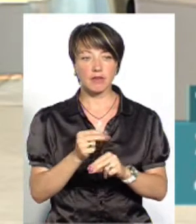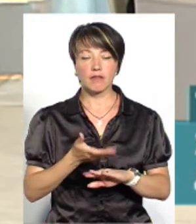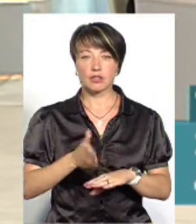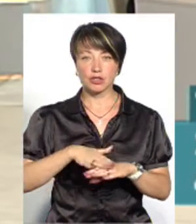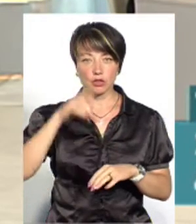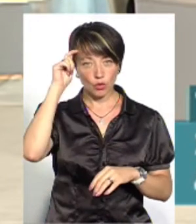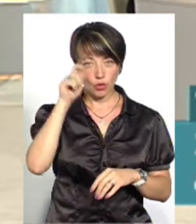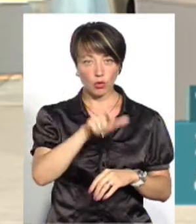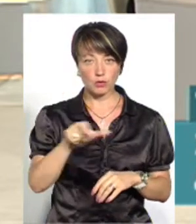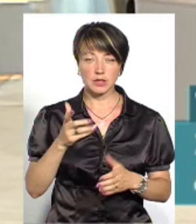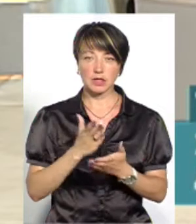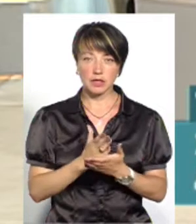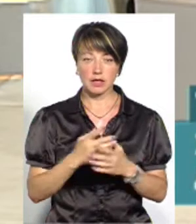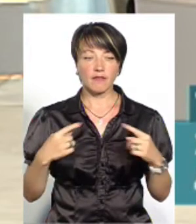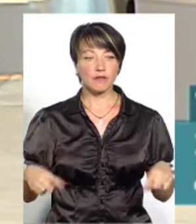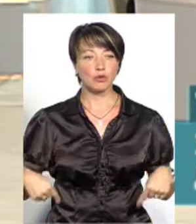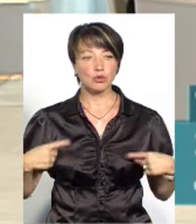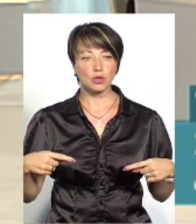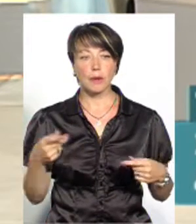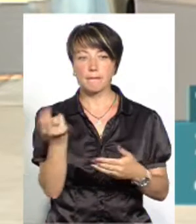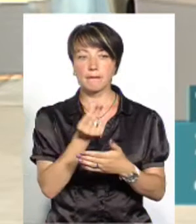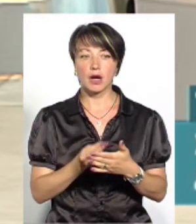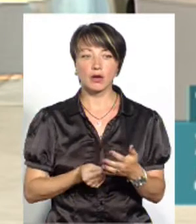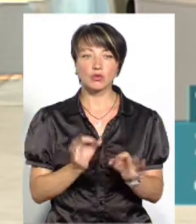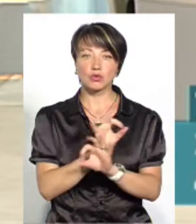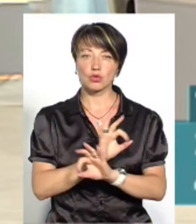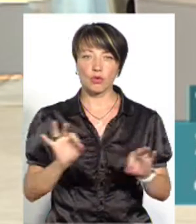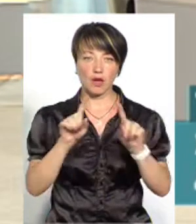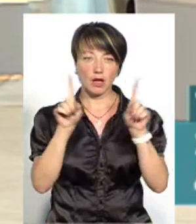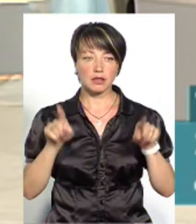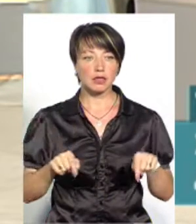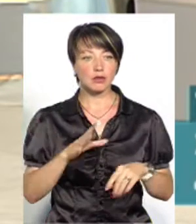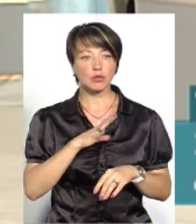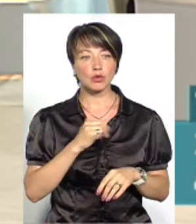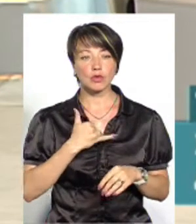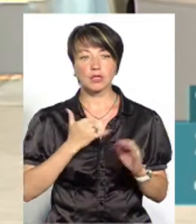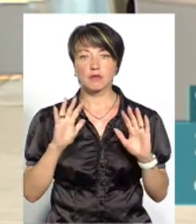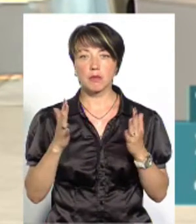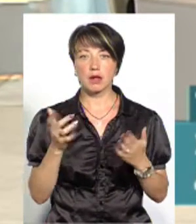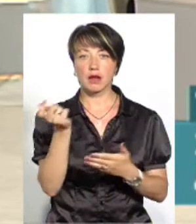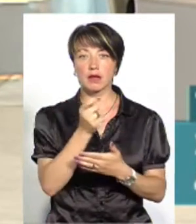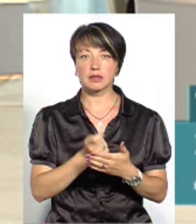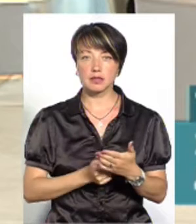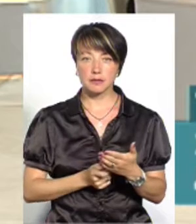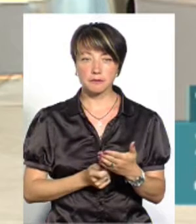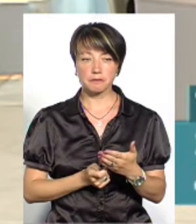важких хлопців у нас, які є, є візочники, які малюють чудові картини. Навіть було у нас випадок, що картини